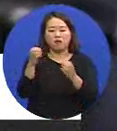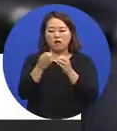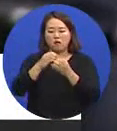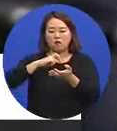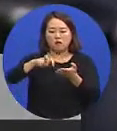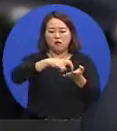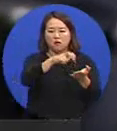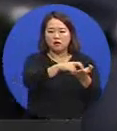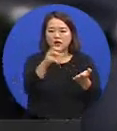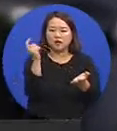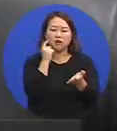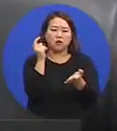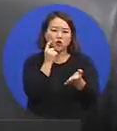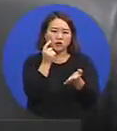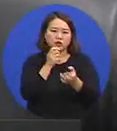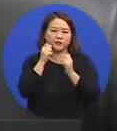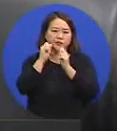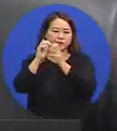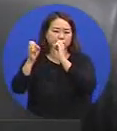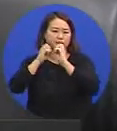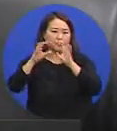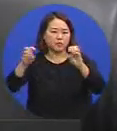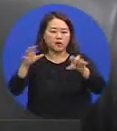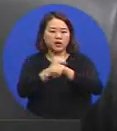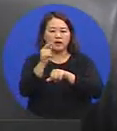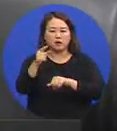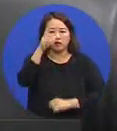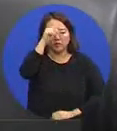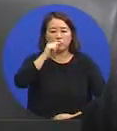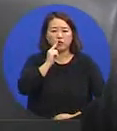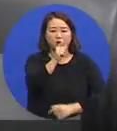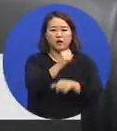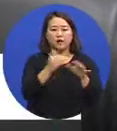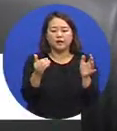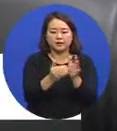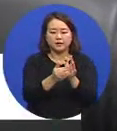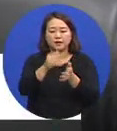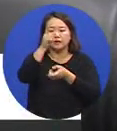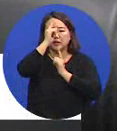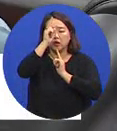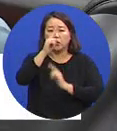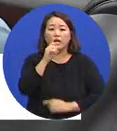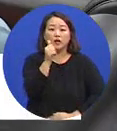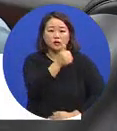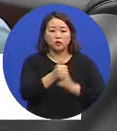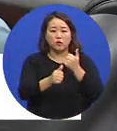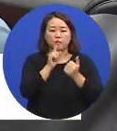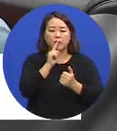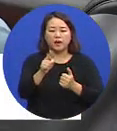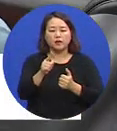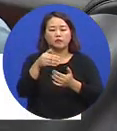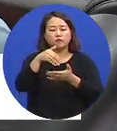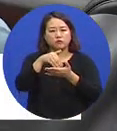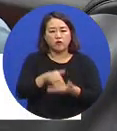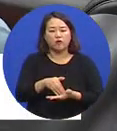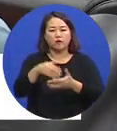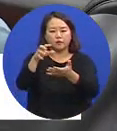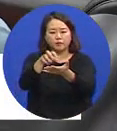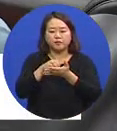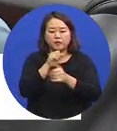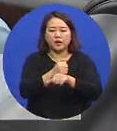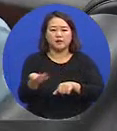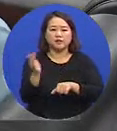고발했습니다. 이용호 의원은 지방의원들의 쓴소리를 무겁게 받아들이겠다면서도 지역 여론과는 거리가